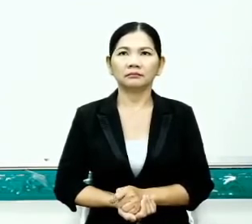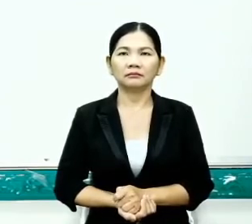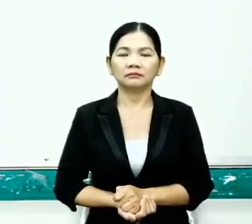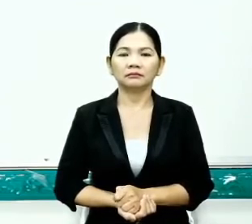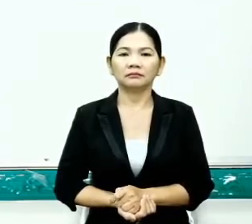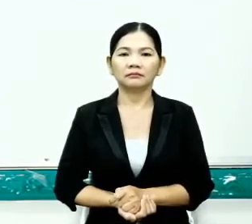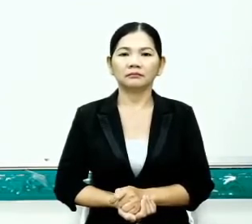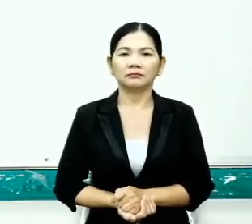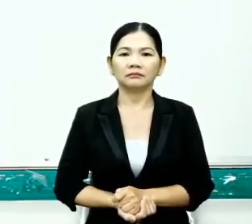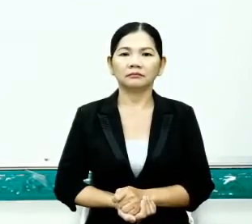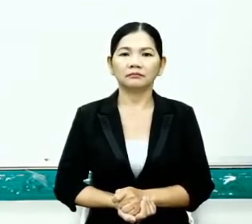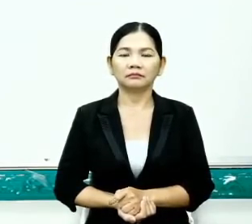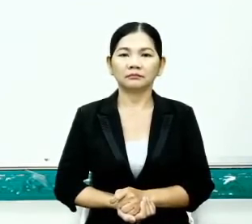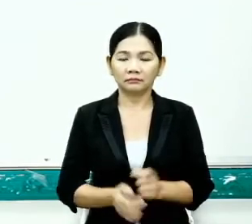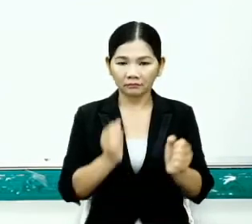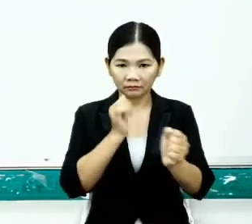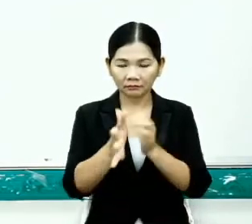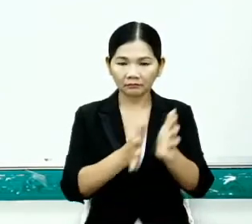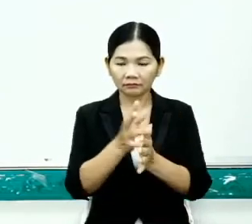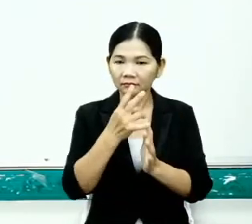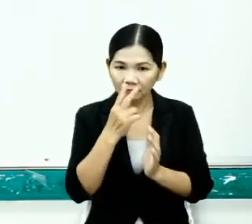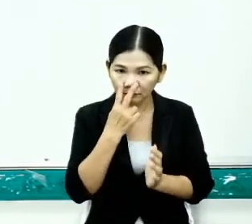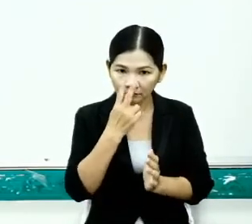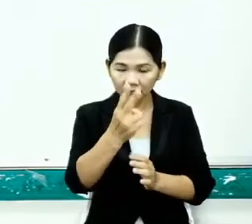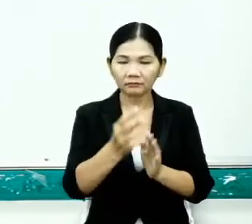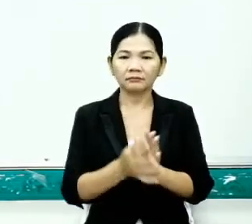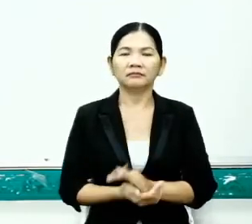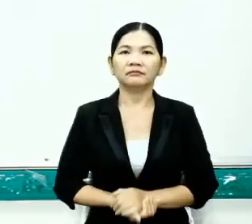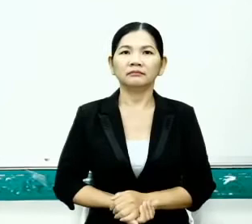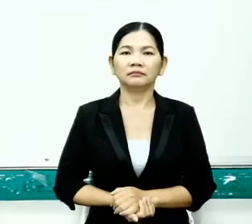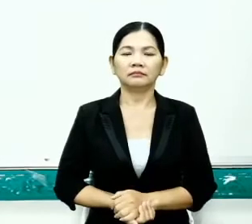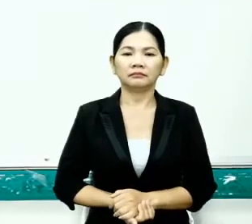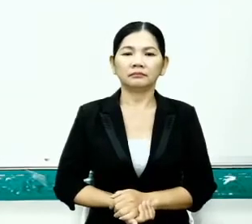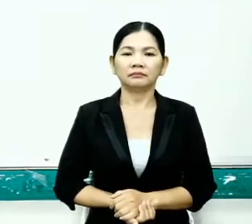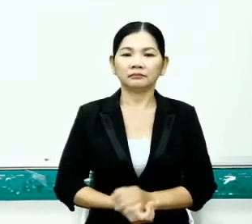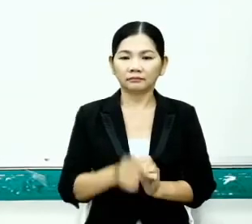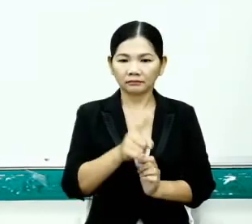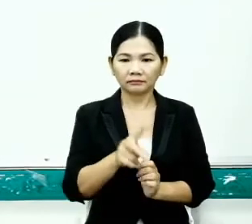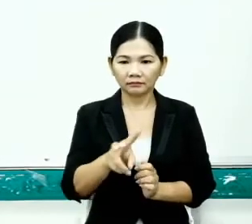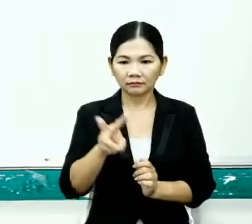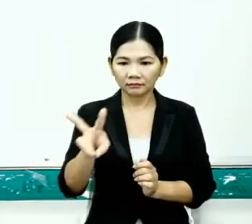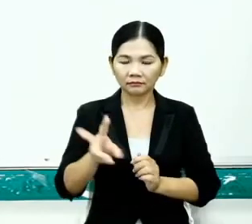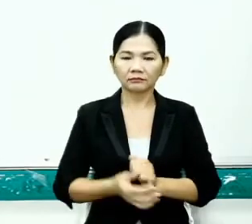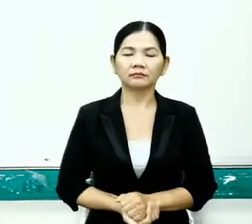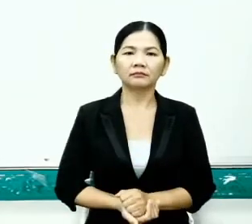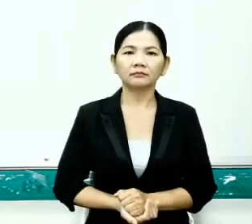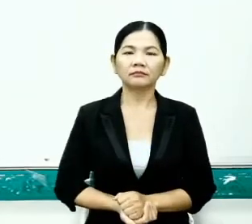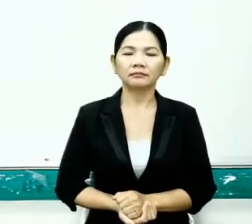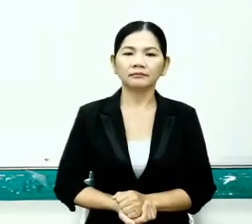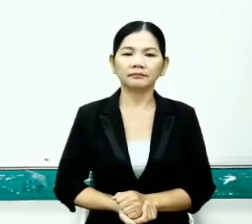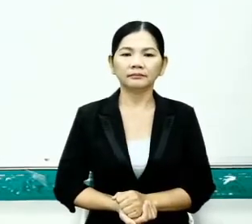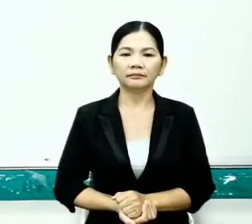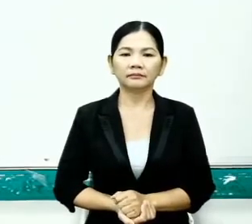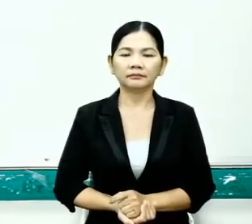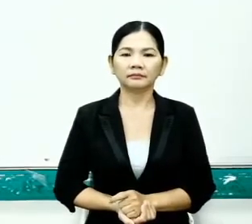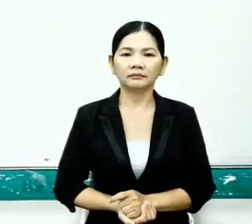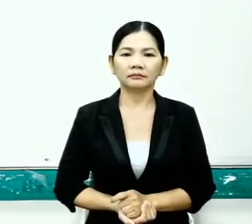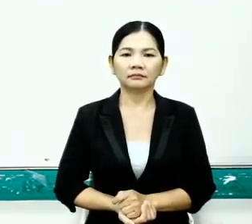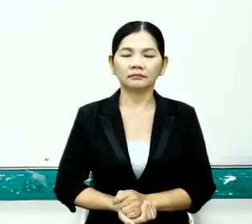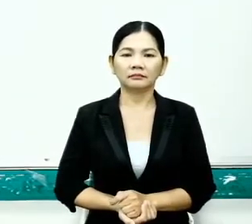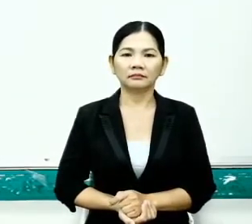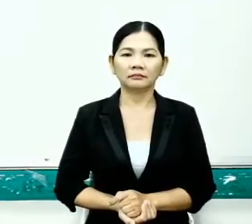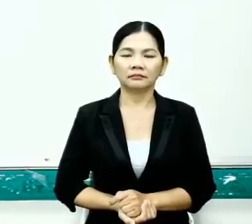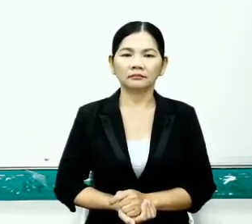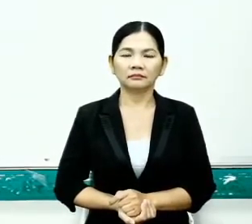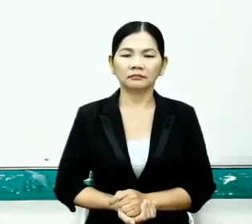ចាចាប់ដើមមើលចេញមកហើយ1 2 3 ten ten ten